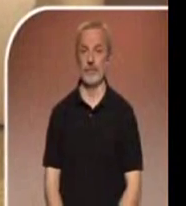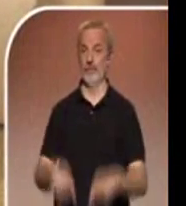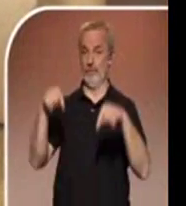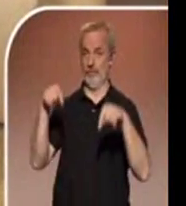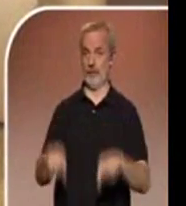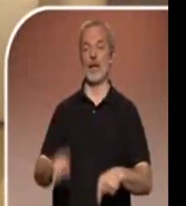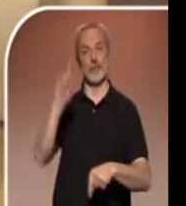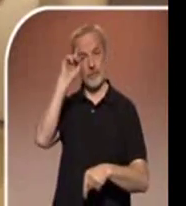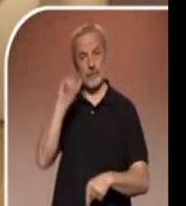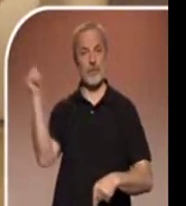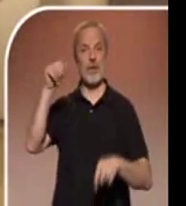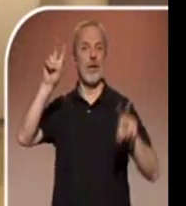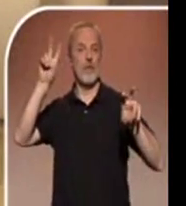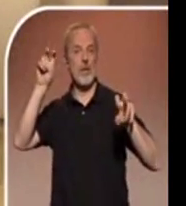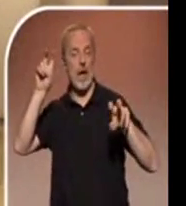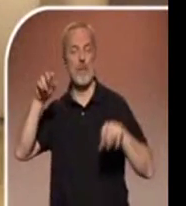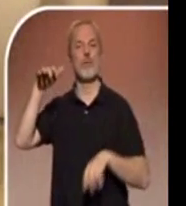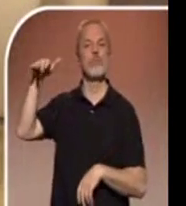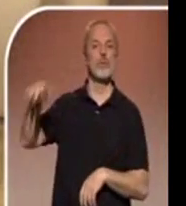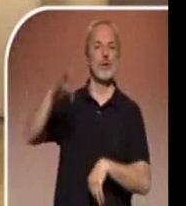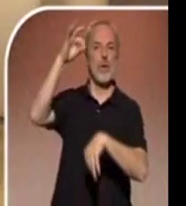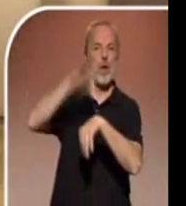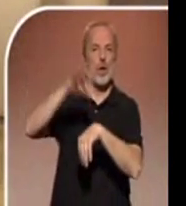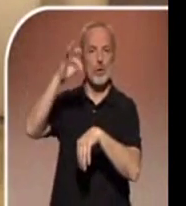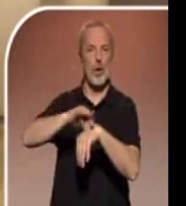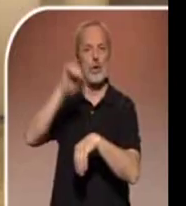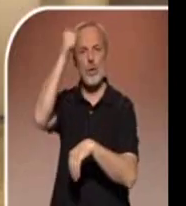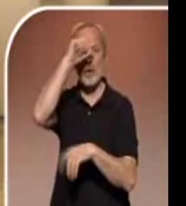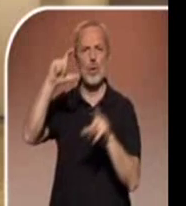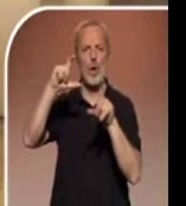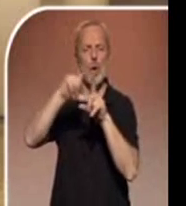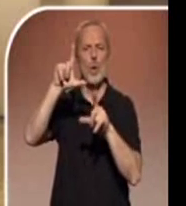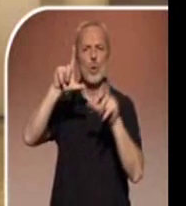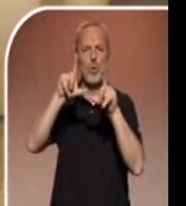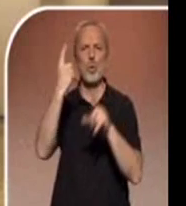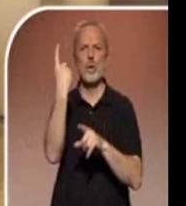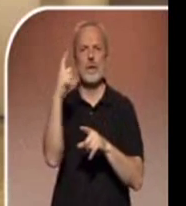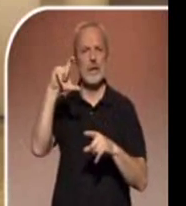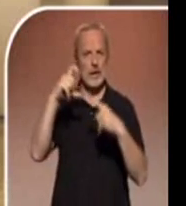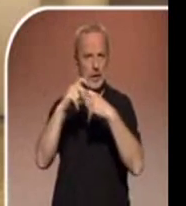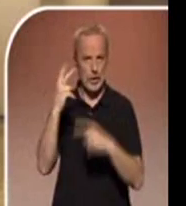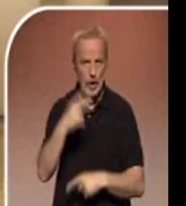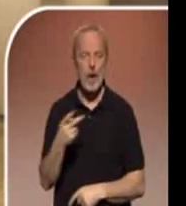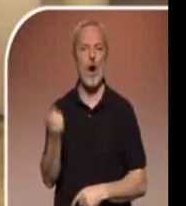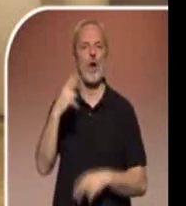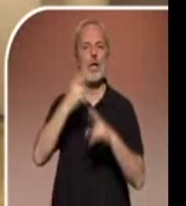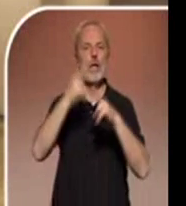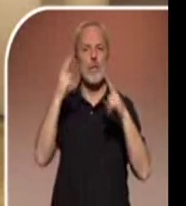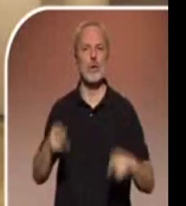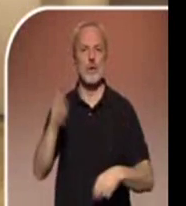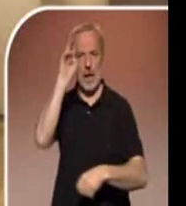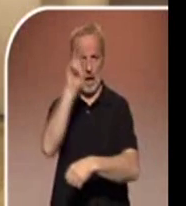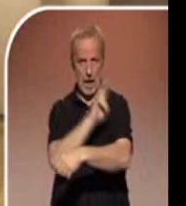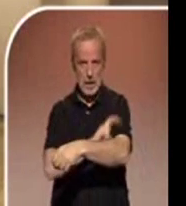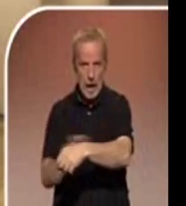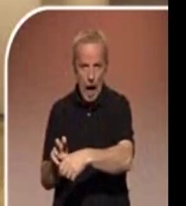Dostávám se k našemu hlavnímu lékařskému tématu. Vítám tady pana docenta doktora Petra Dulíčka z fakultní nemocnice v Hradci Králové.